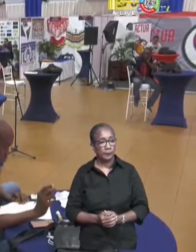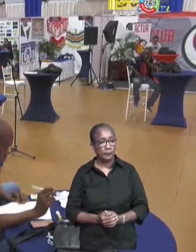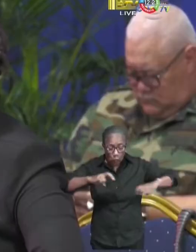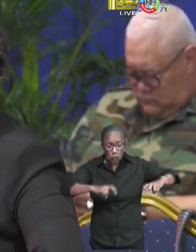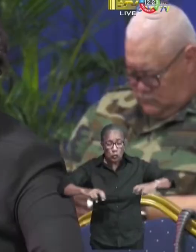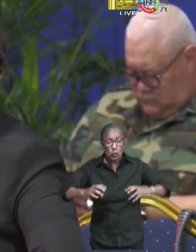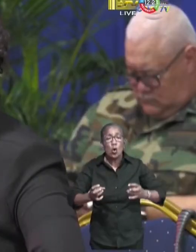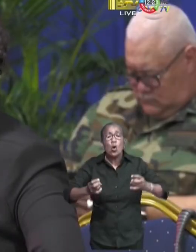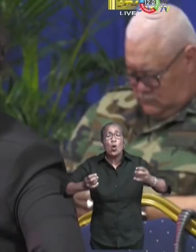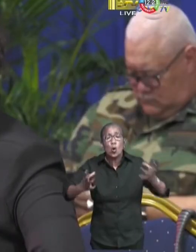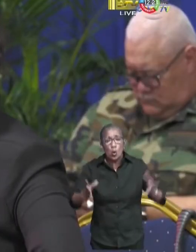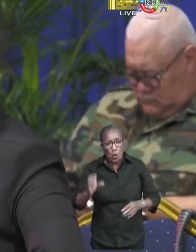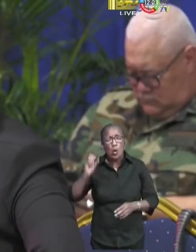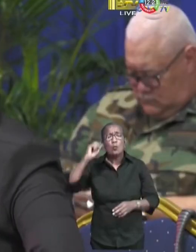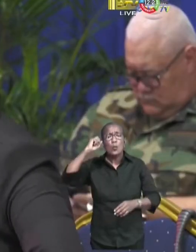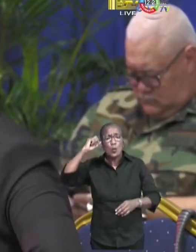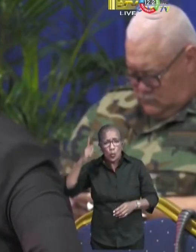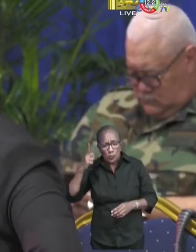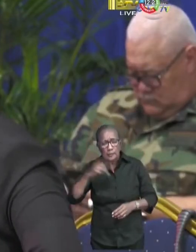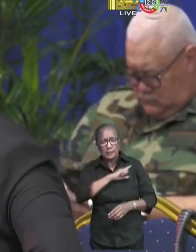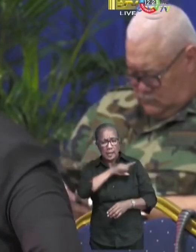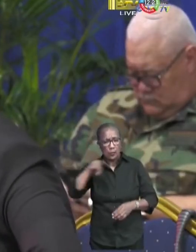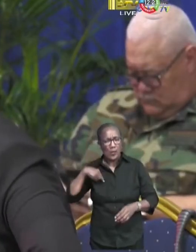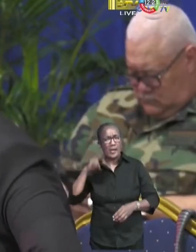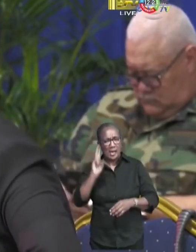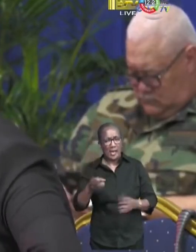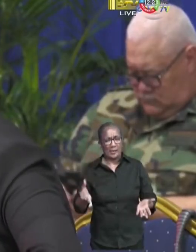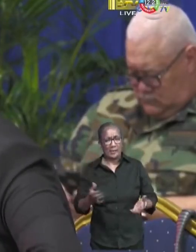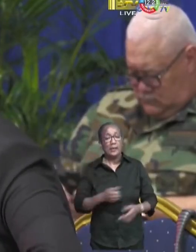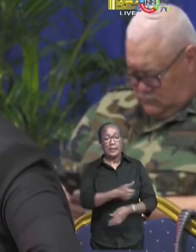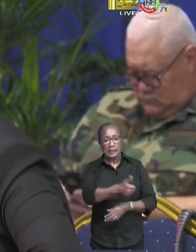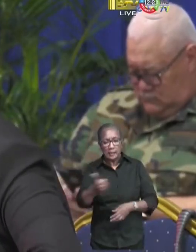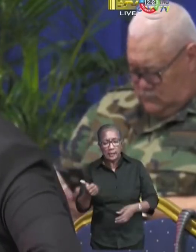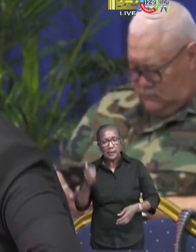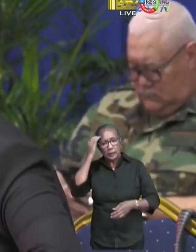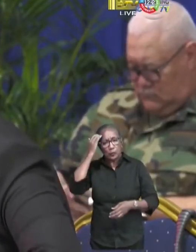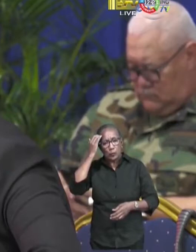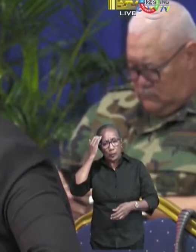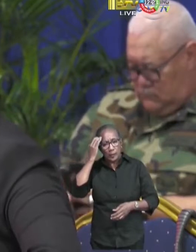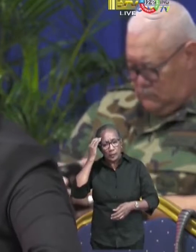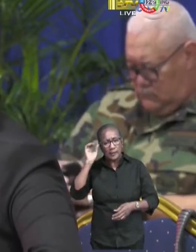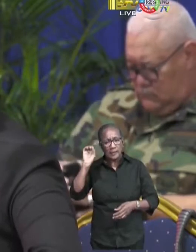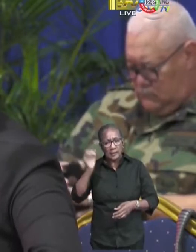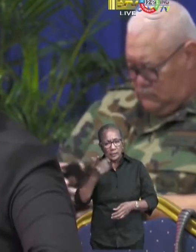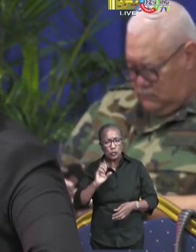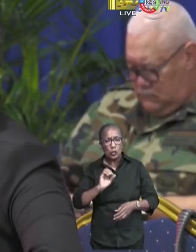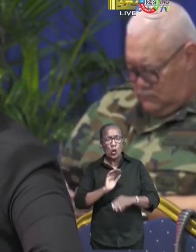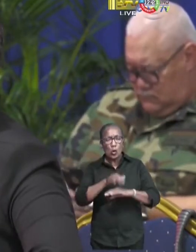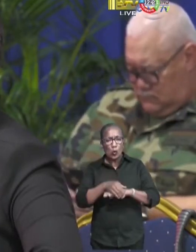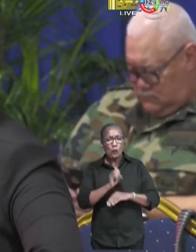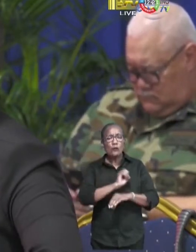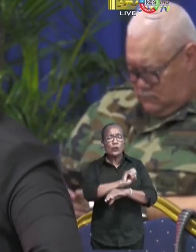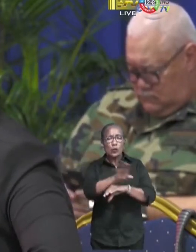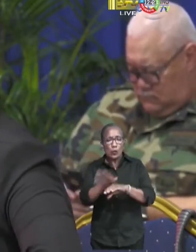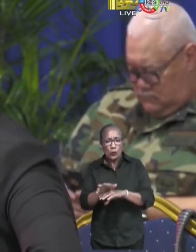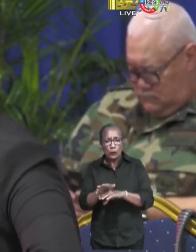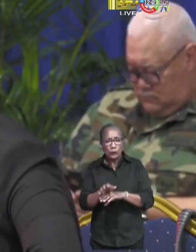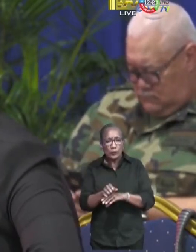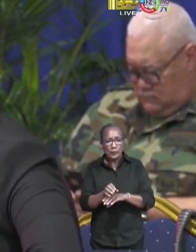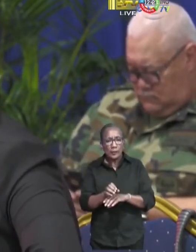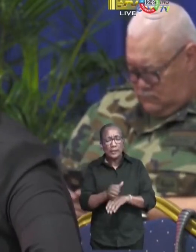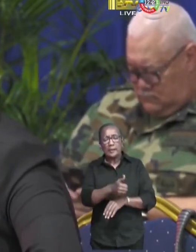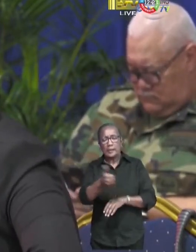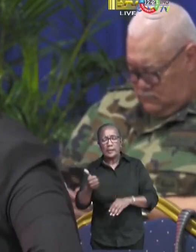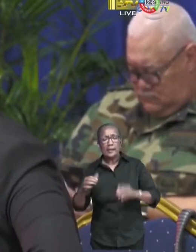Volksgezondheid, Cleopatra Jesseren, gisteren aan op de persconferentie van de overheid. Ze zegt dat vooral de oostgrens een grote dreiging